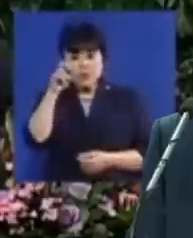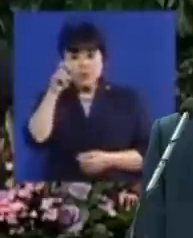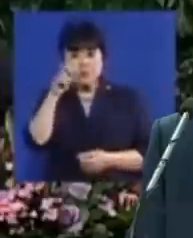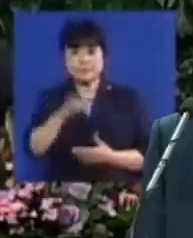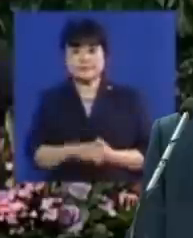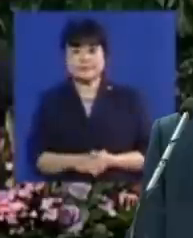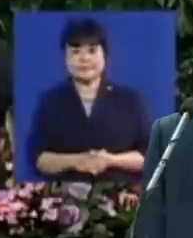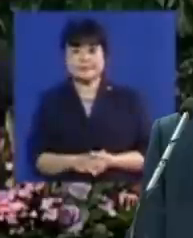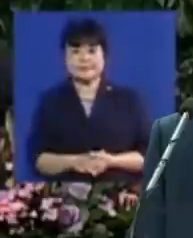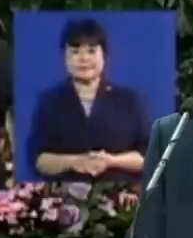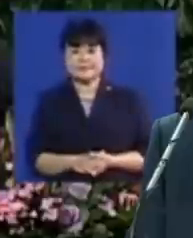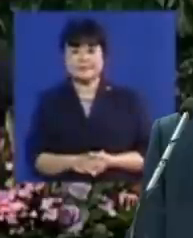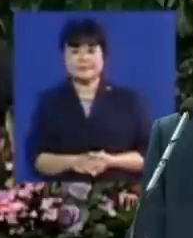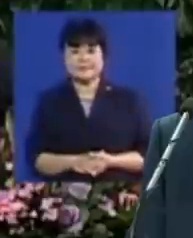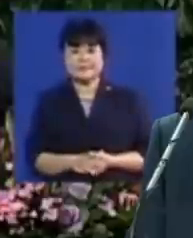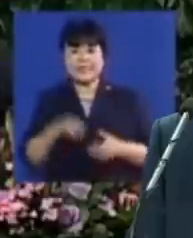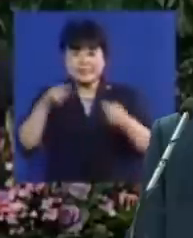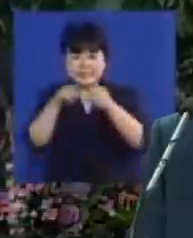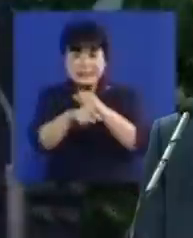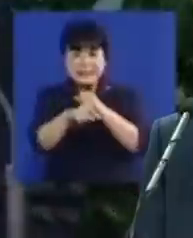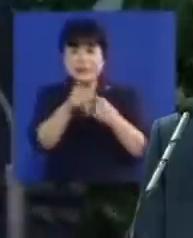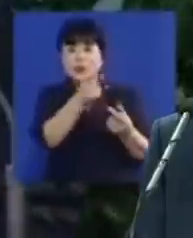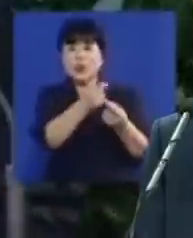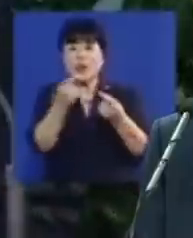것이 살인과